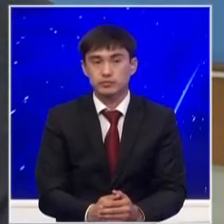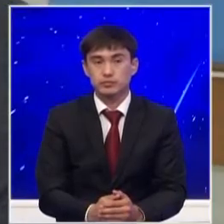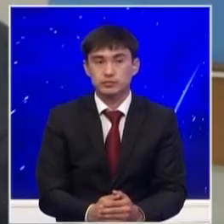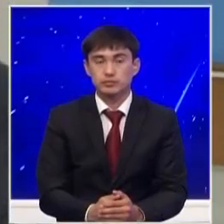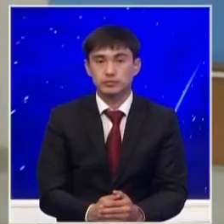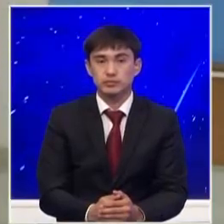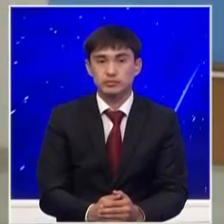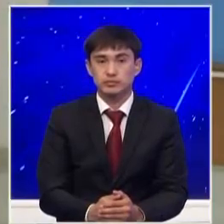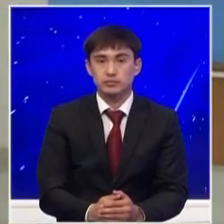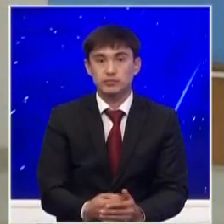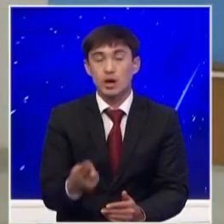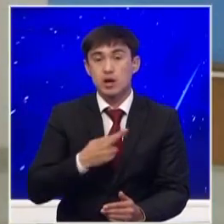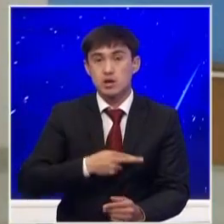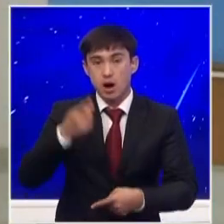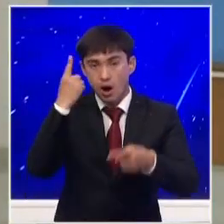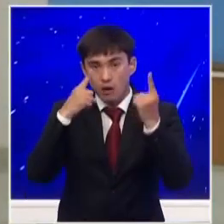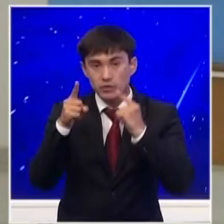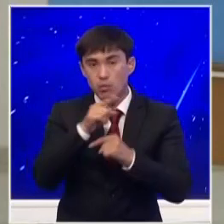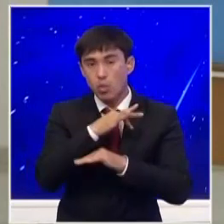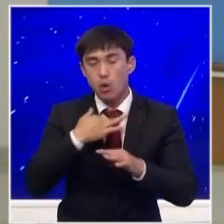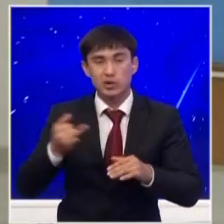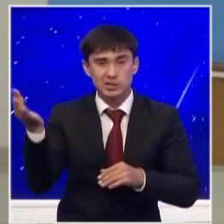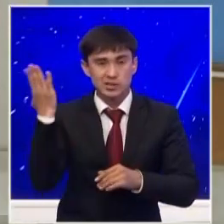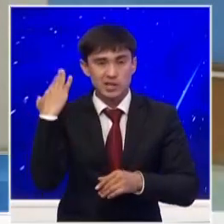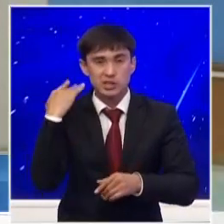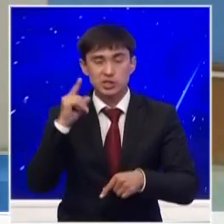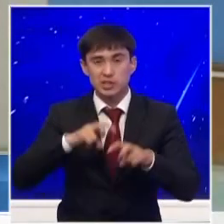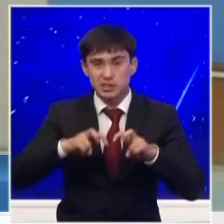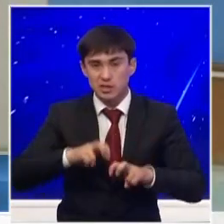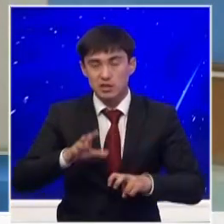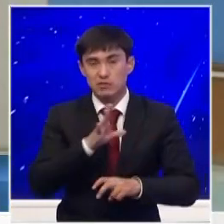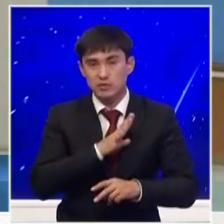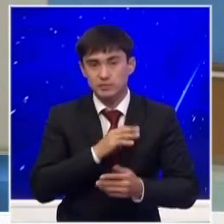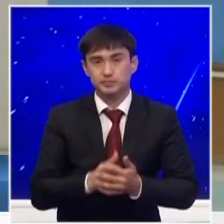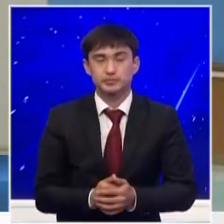Я автор многих исторических исследований.